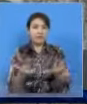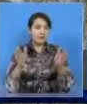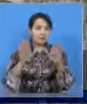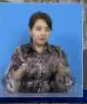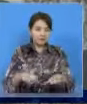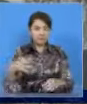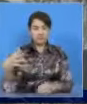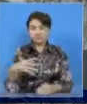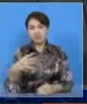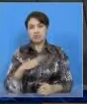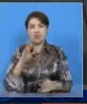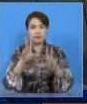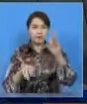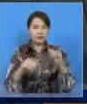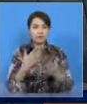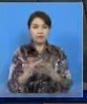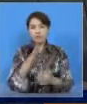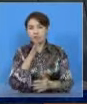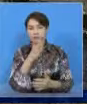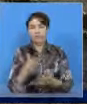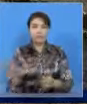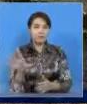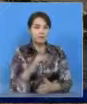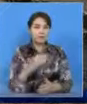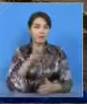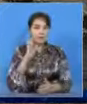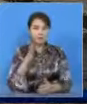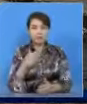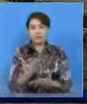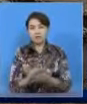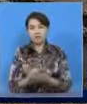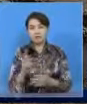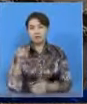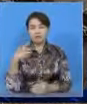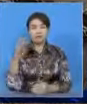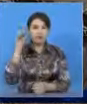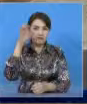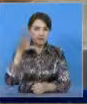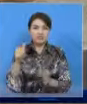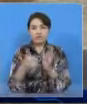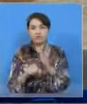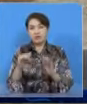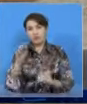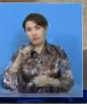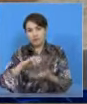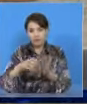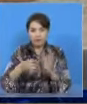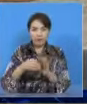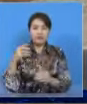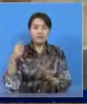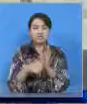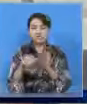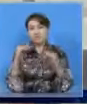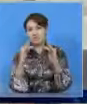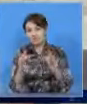Оставшиеся 4000 обещают уложить в срок. По всему периметру будут установлены 120 фонарей, 60 урн и 60 скамеек.